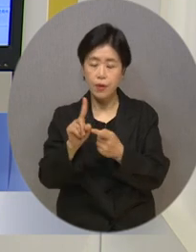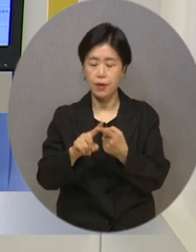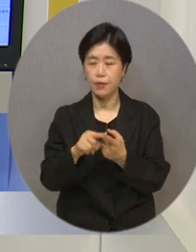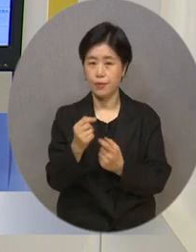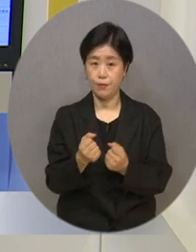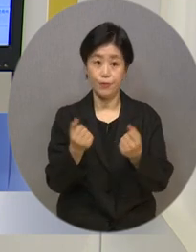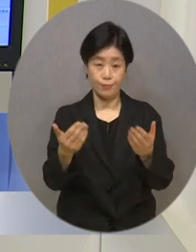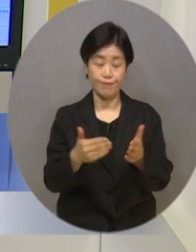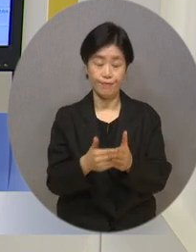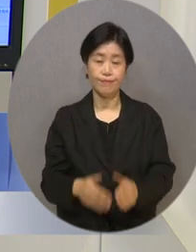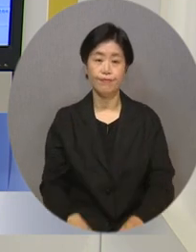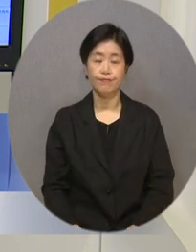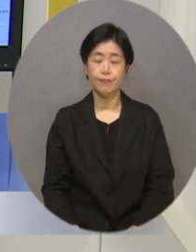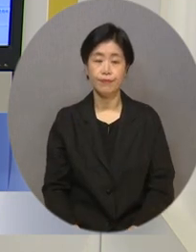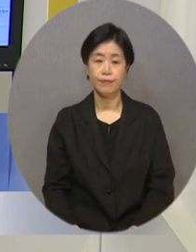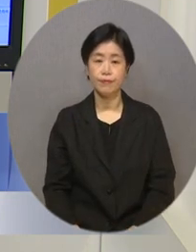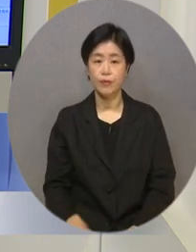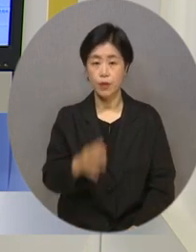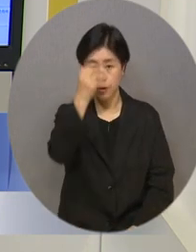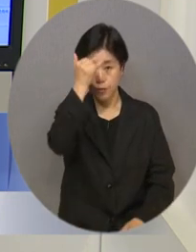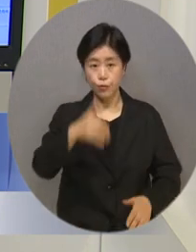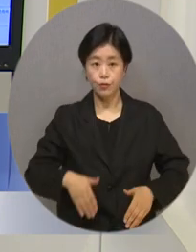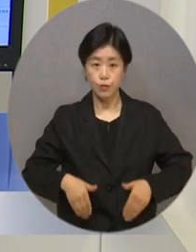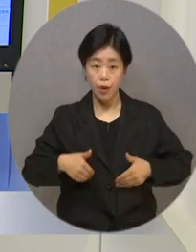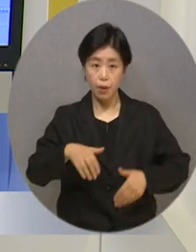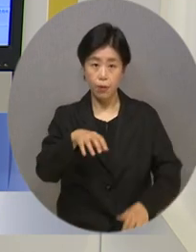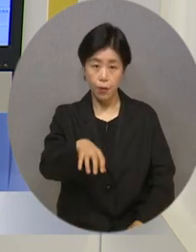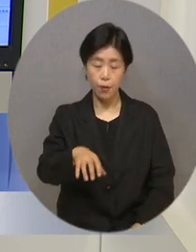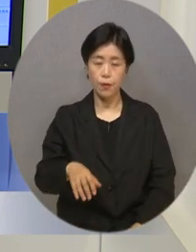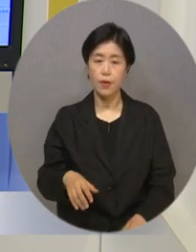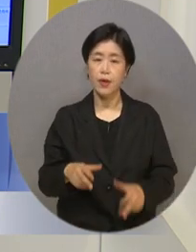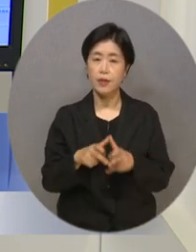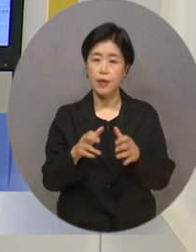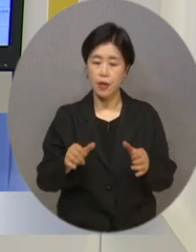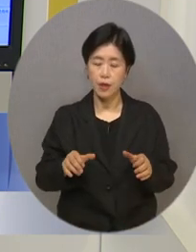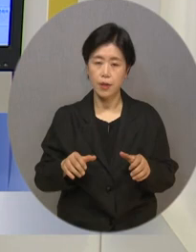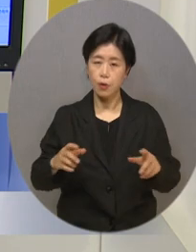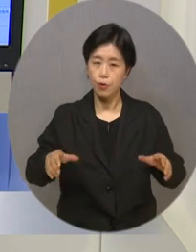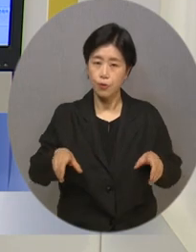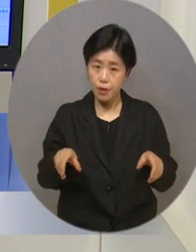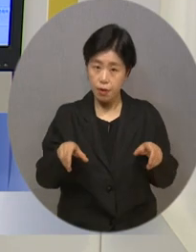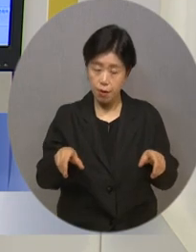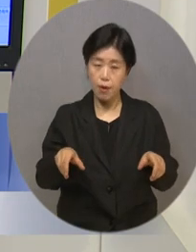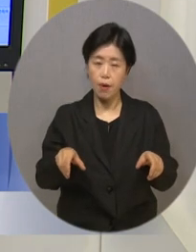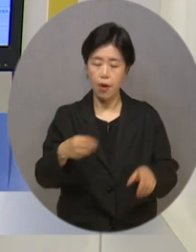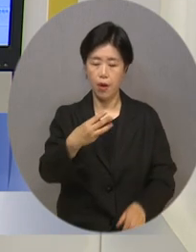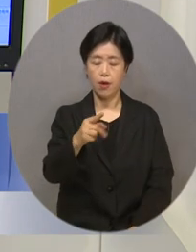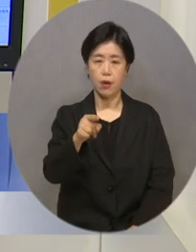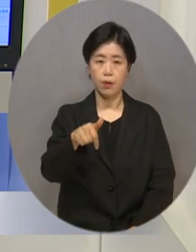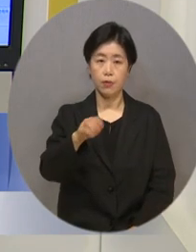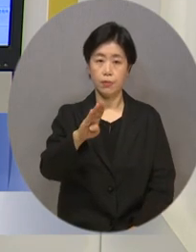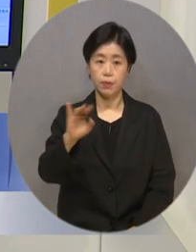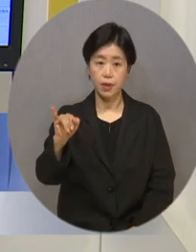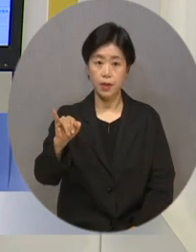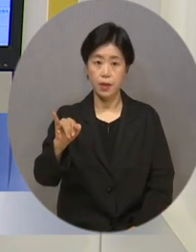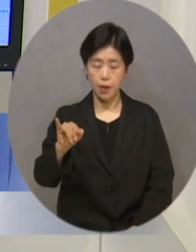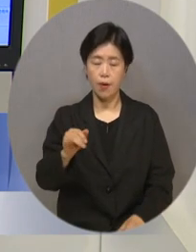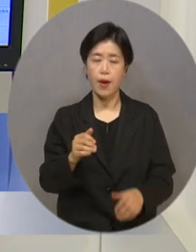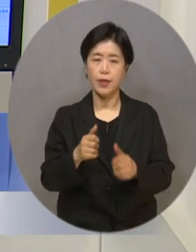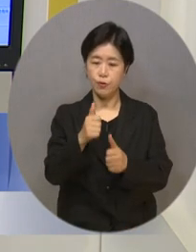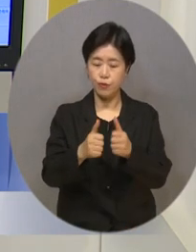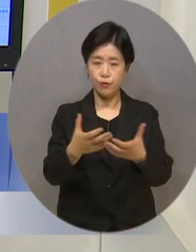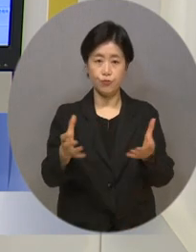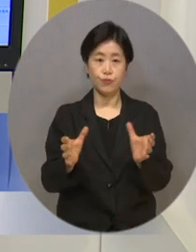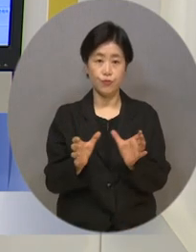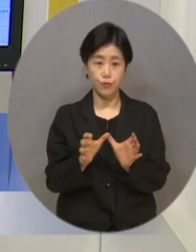다음 뉴스입니다 충청남도의 장애인 휠체어 럭비팀이 창단했다는 소식입니다 이와 관련해 오늘 12면에서는